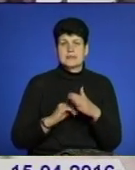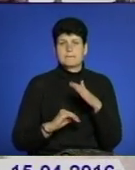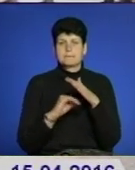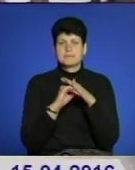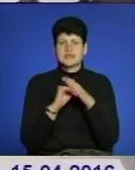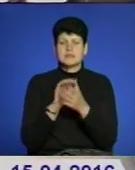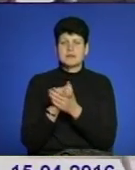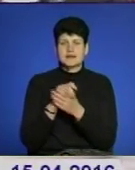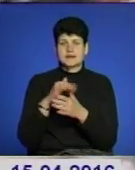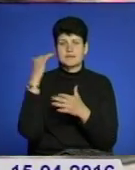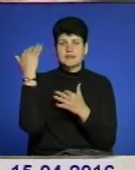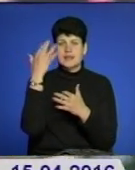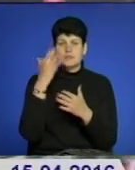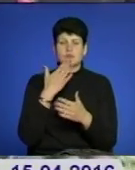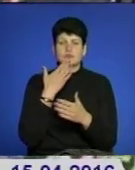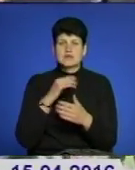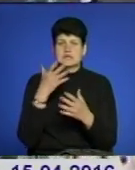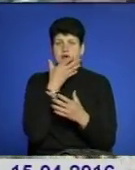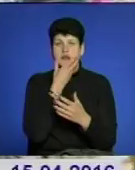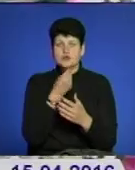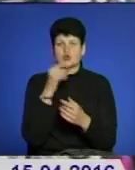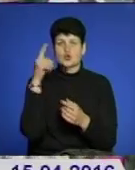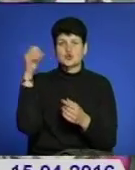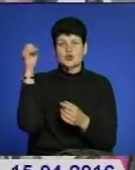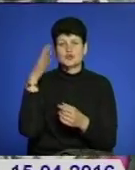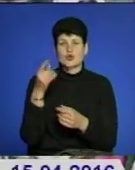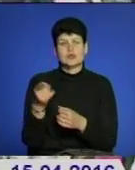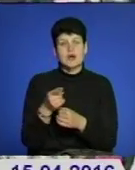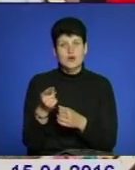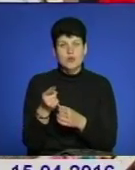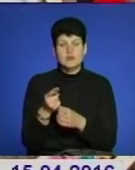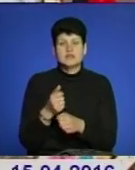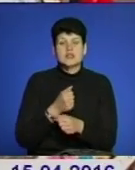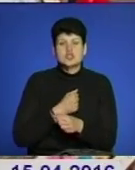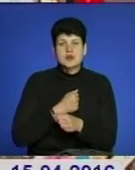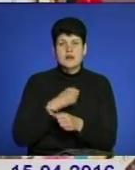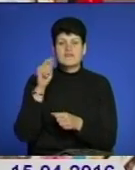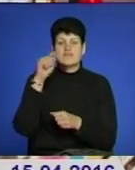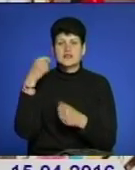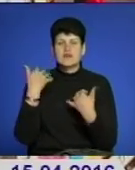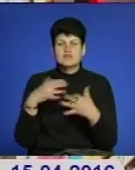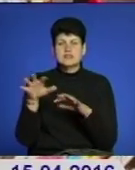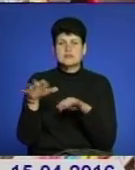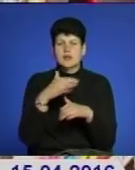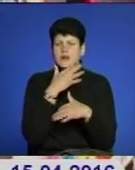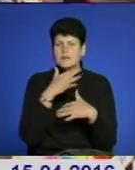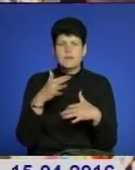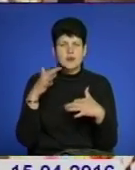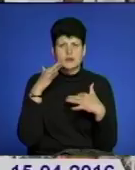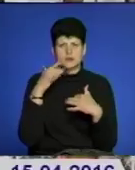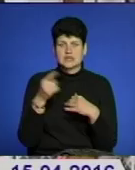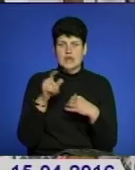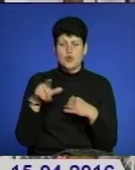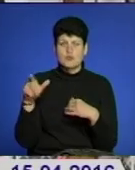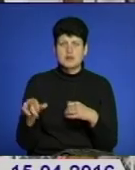небом, милуватися красою, зокрема, нашого сонячного Тернополя. На жаль, війна на Донбасі уже забрала чимало славних тернополян,